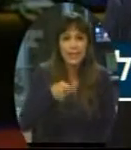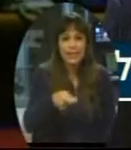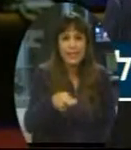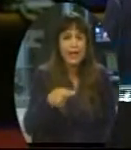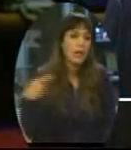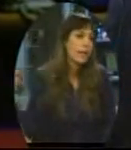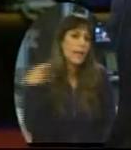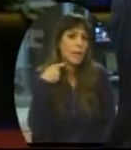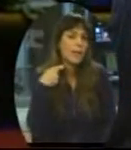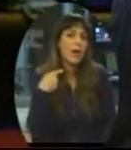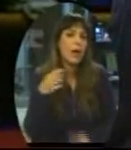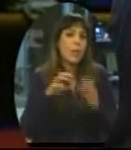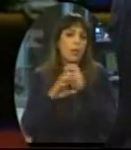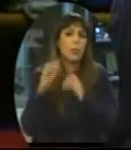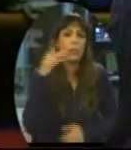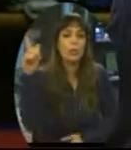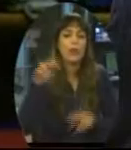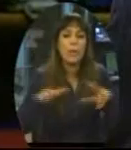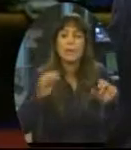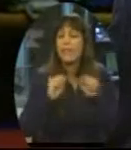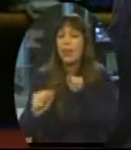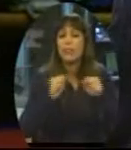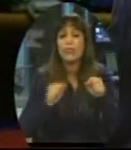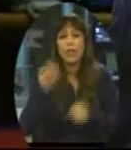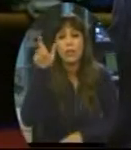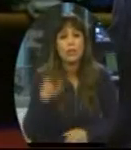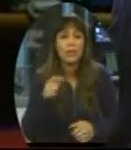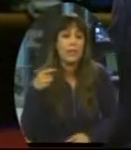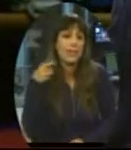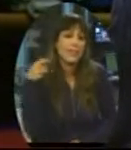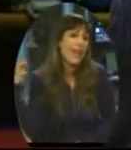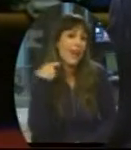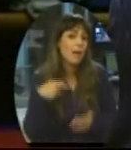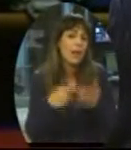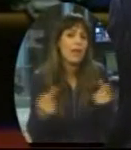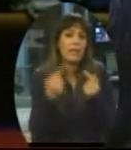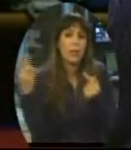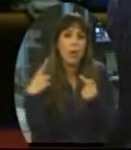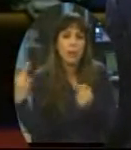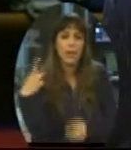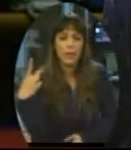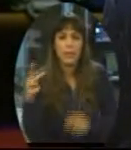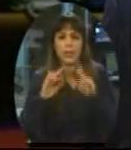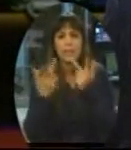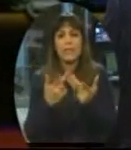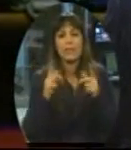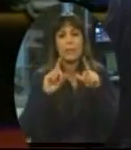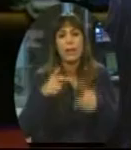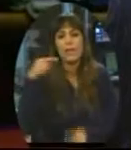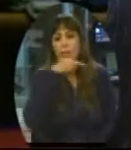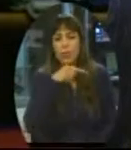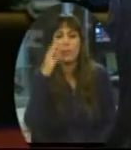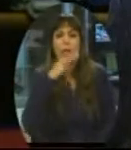באוטובוס בירושלים. מצבה אנוש, נוסע דקר אותה בעקבות ויכוח שפרץ ביניהם. צוותי מד"א שהגיעו למקום ביצעו בה פעולות